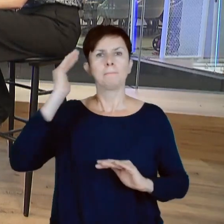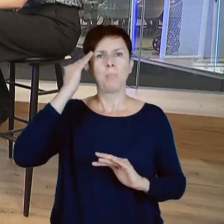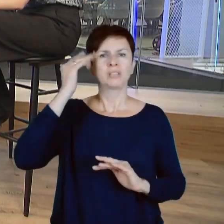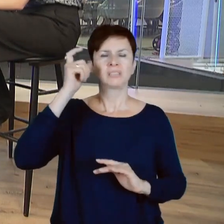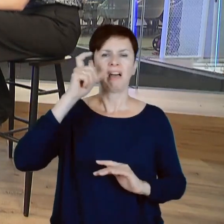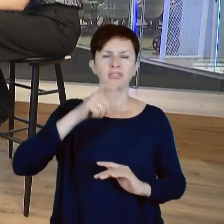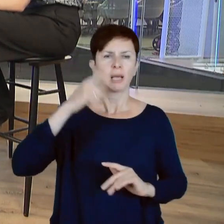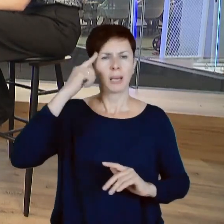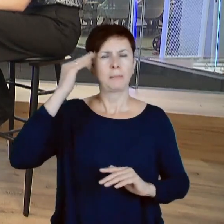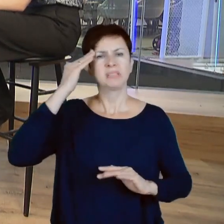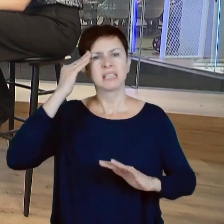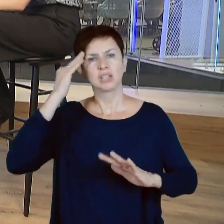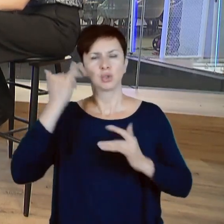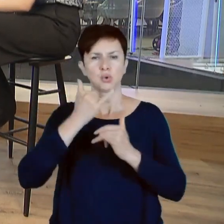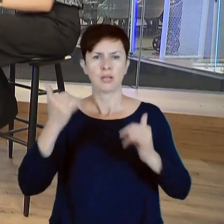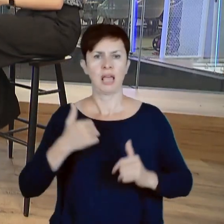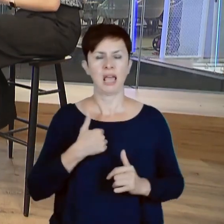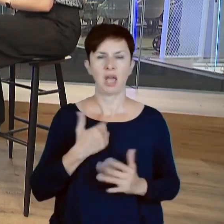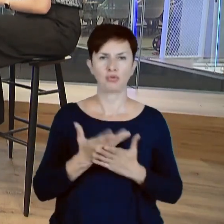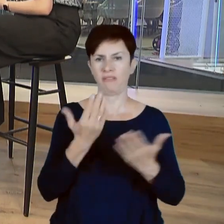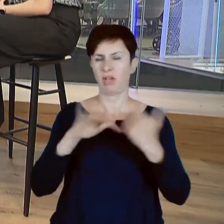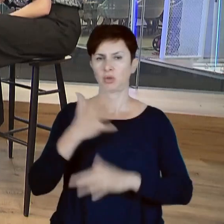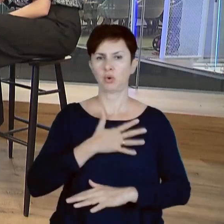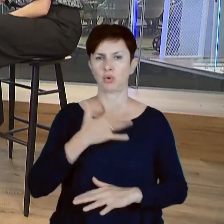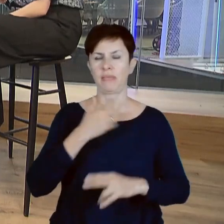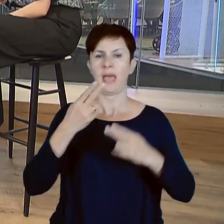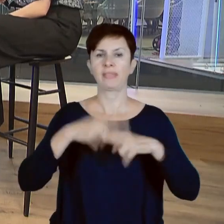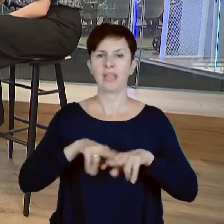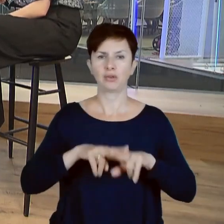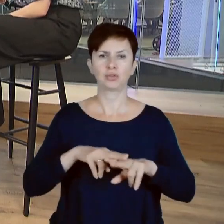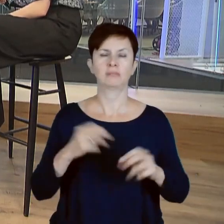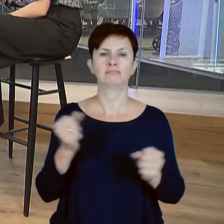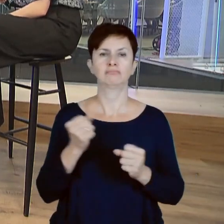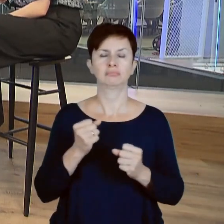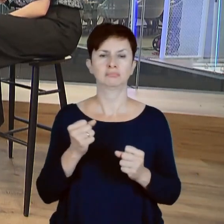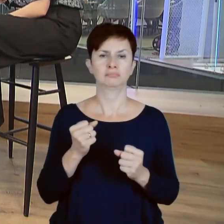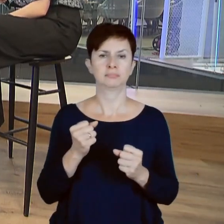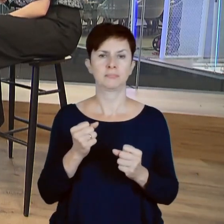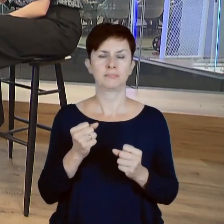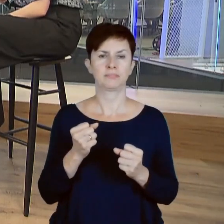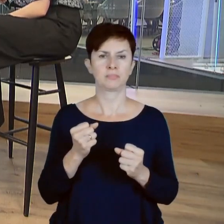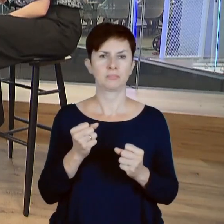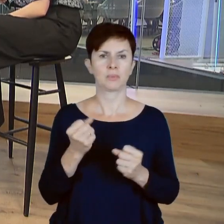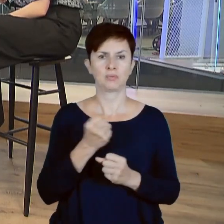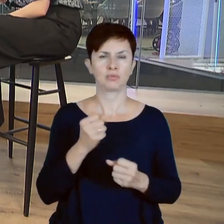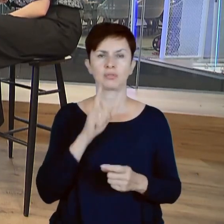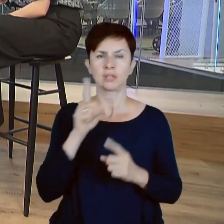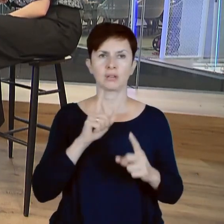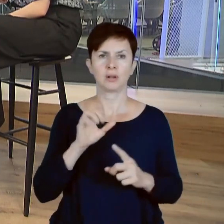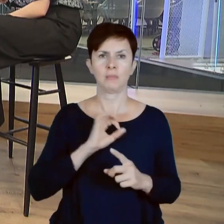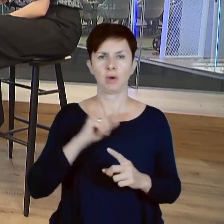ja mam coraz większe poczucie, że te narzędzia, które są najwydajniejsze, ja akurat uważam, że moja psychika jest dosyć dobrze do